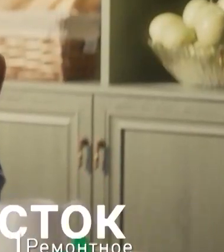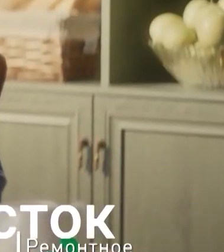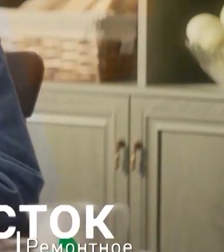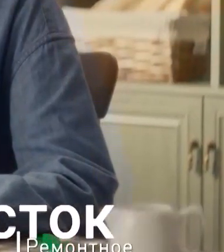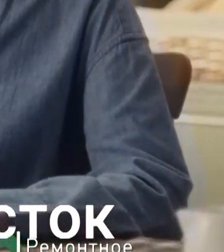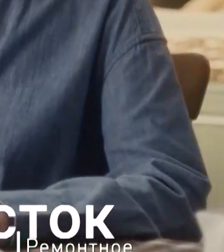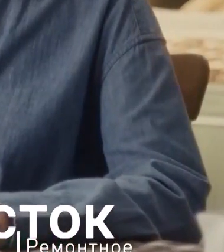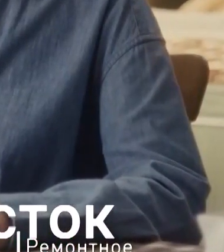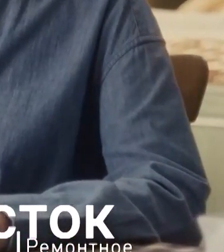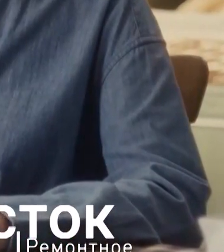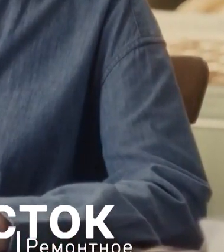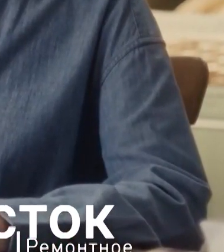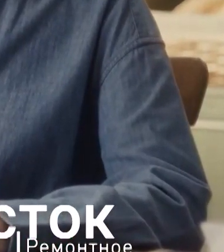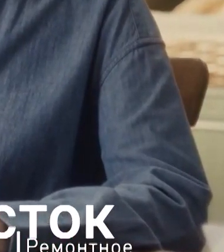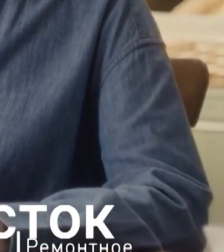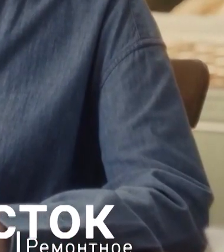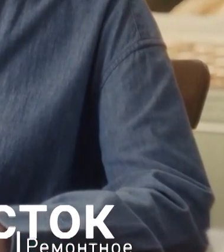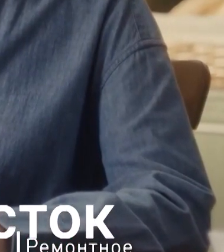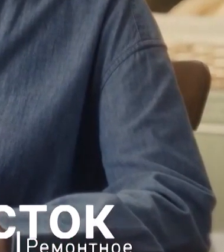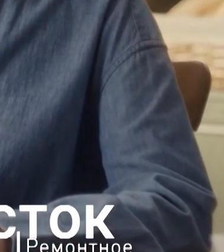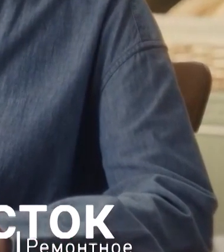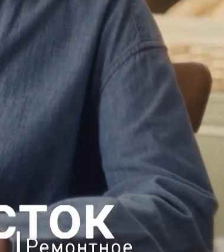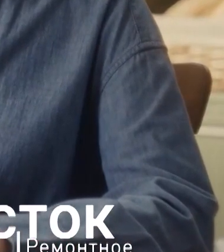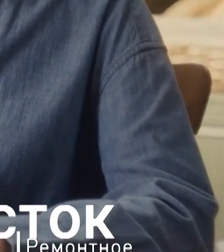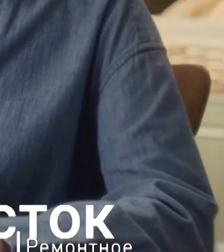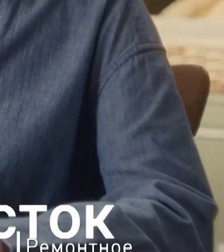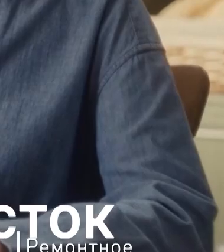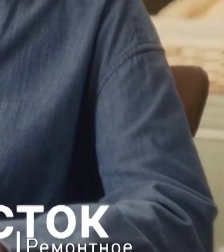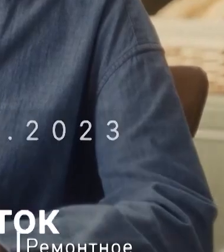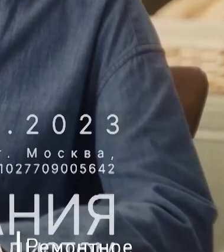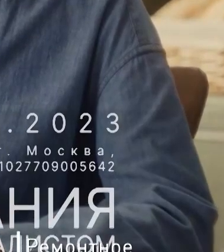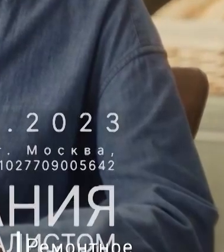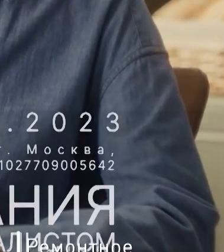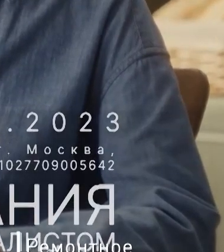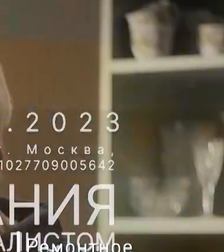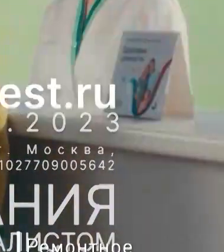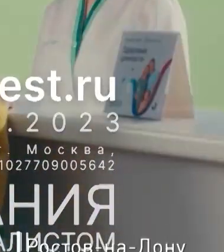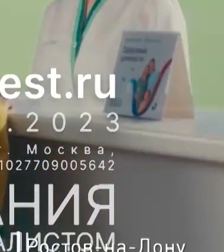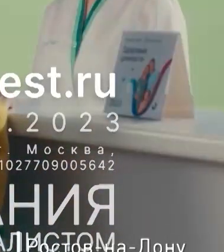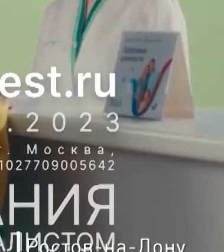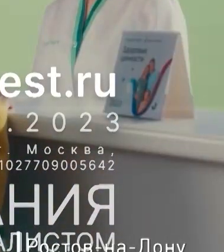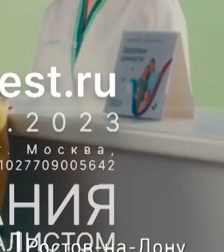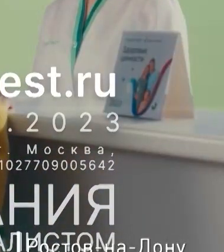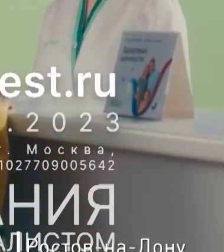Сыночек, привет. Привет, мам. Записали тебя на анализы в гемотест. Он в твоем городе есть.